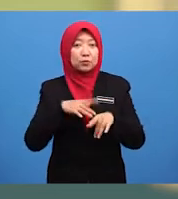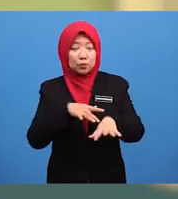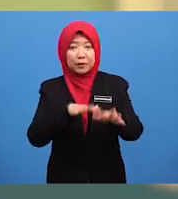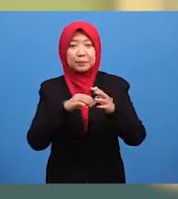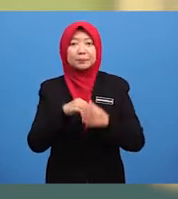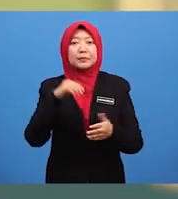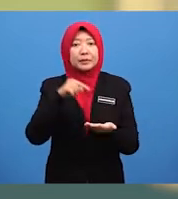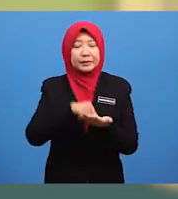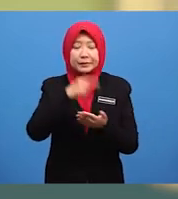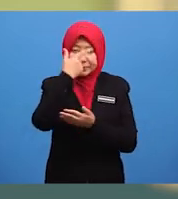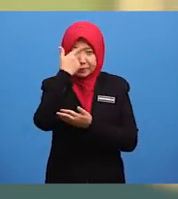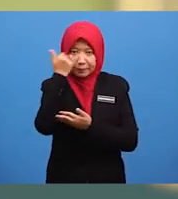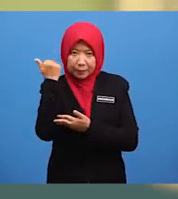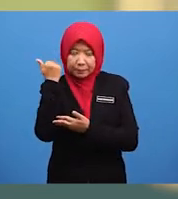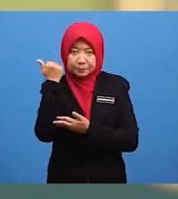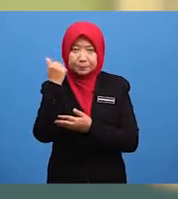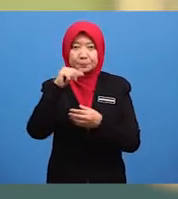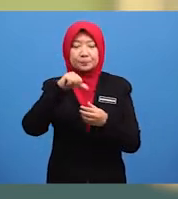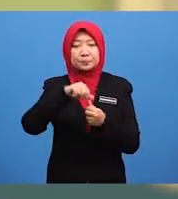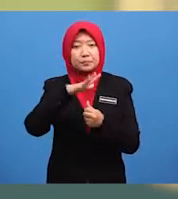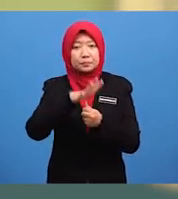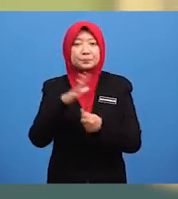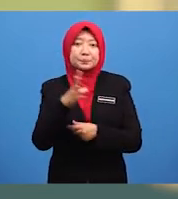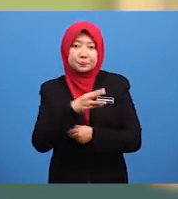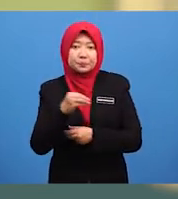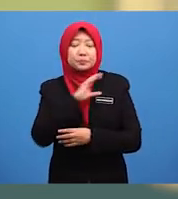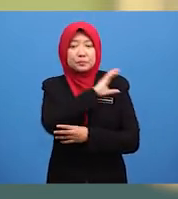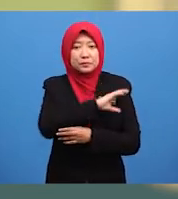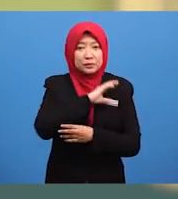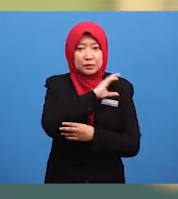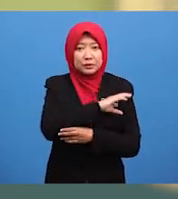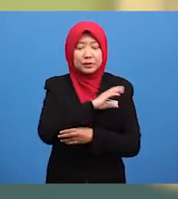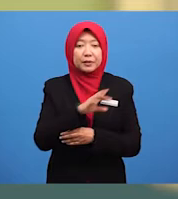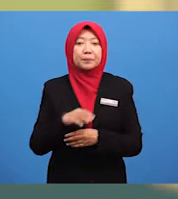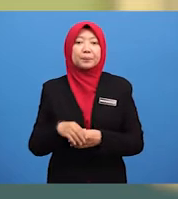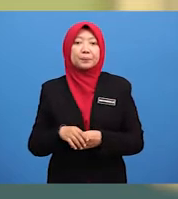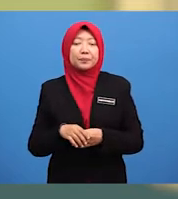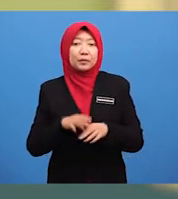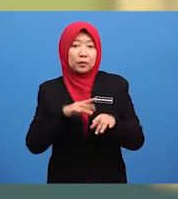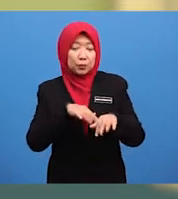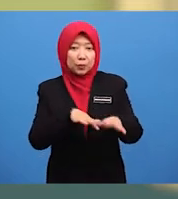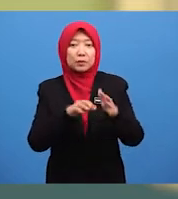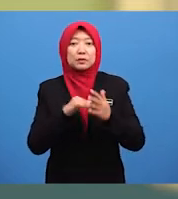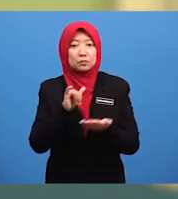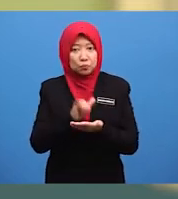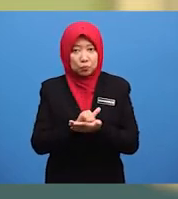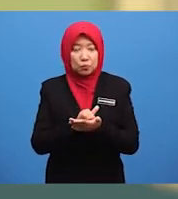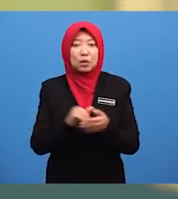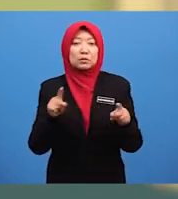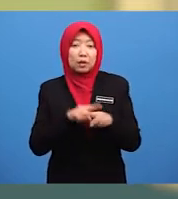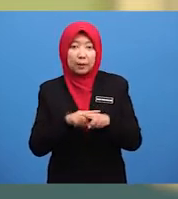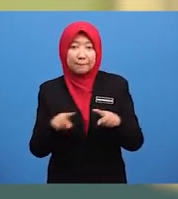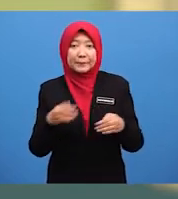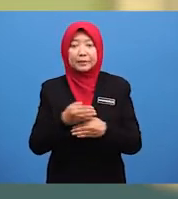Ini disebabkan kesan dan ciri aliran sungai tersebut. Tetapi